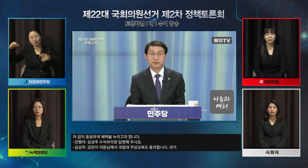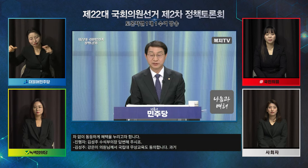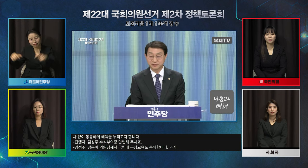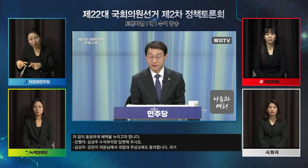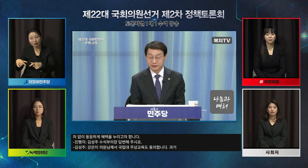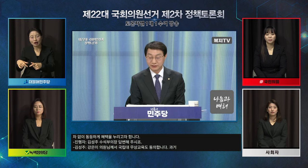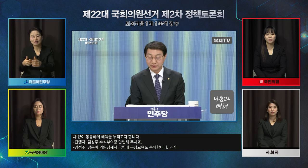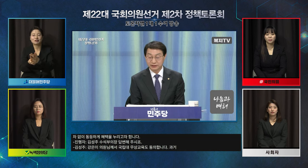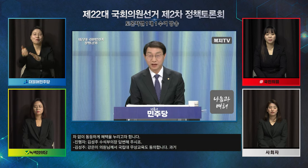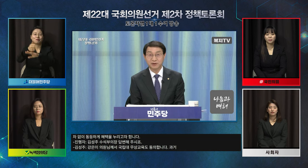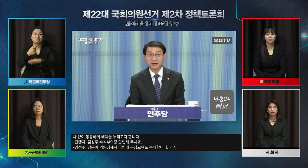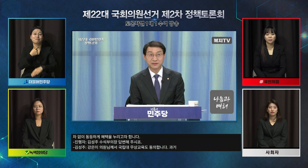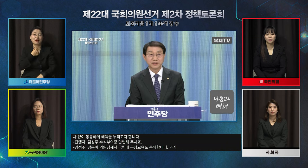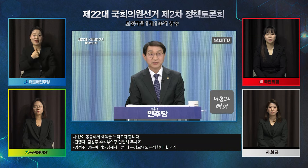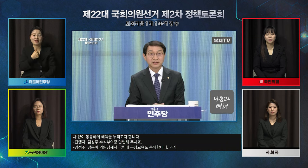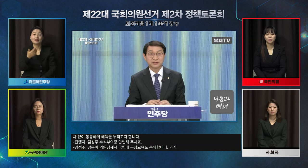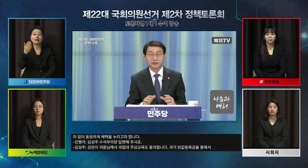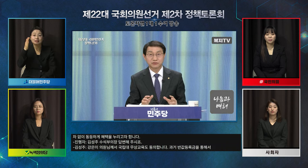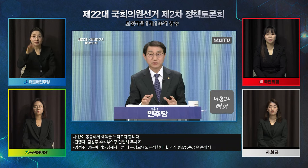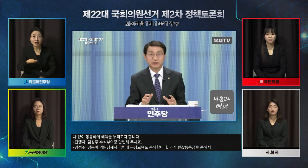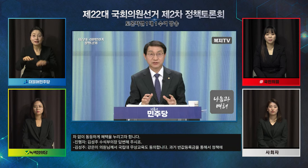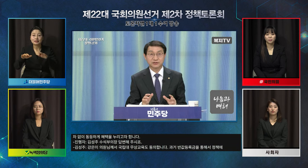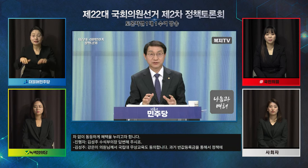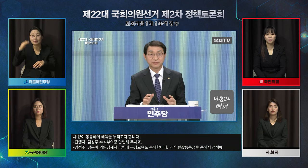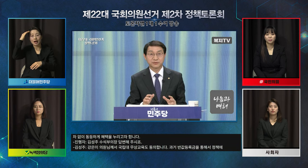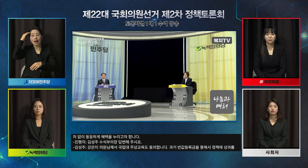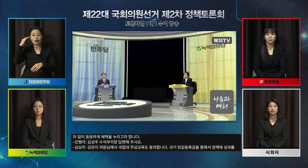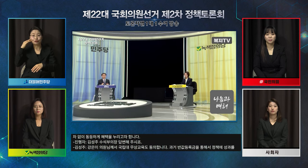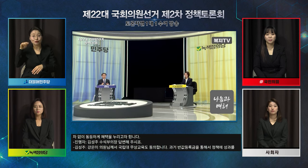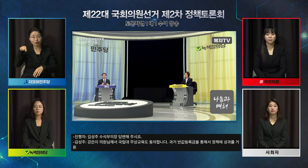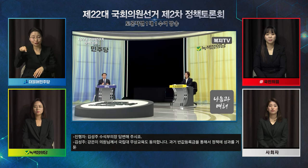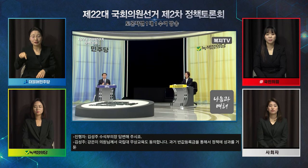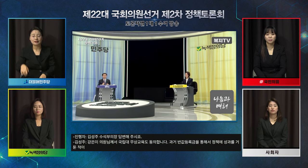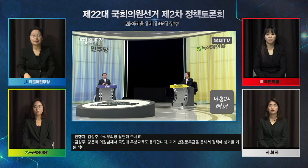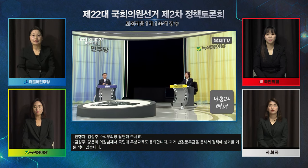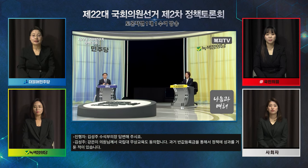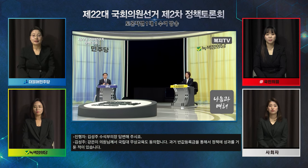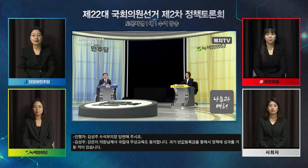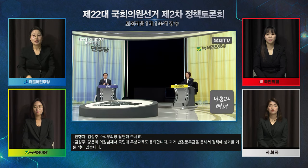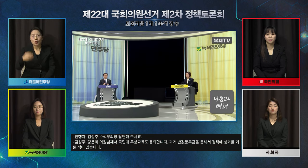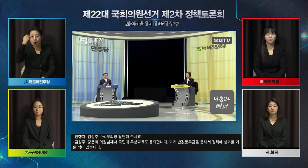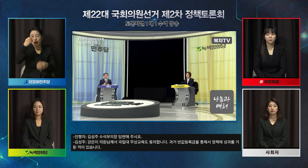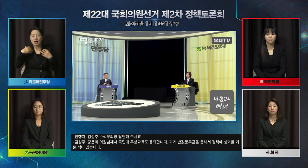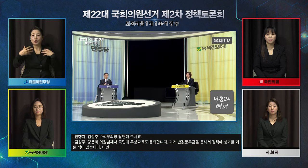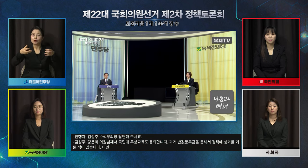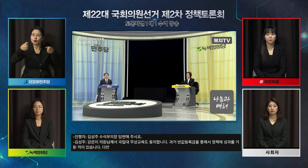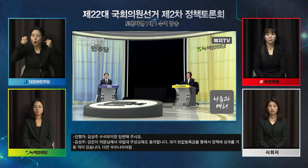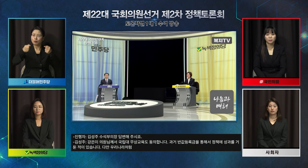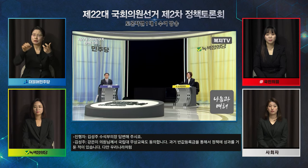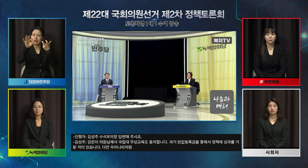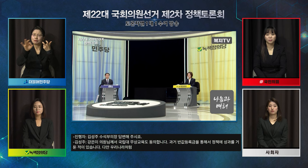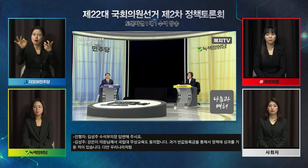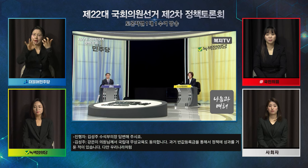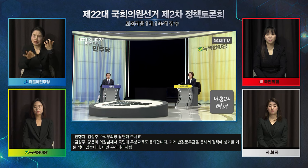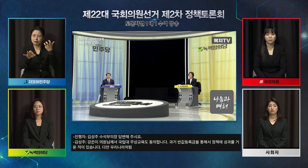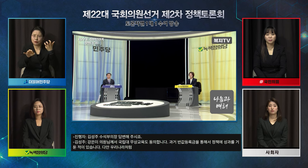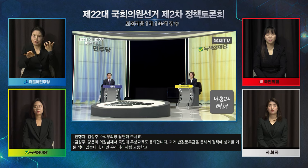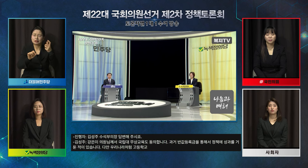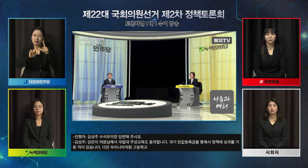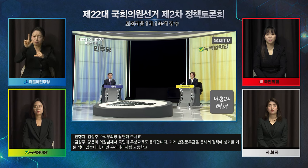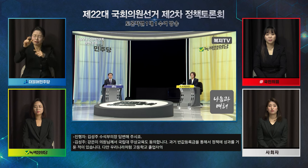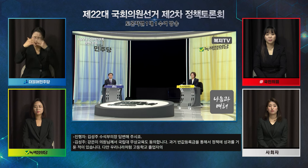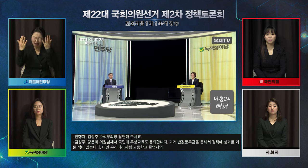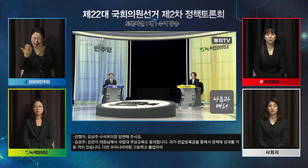성과를 거둔 적이 있습니다. 다만 현재 우리나라처럼 고등학교 졸업자의 한 7, 80%가량이